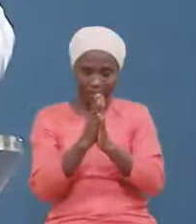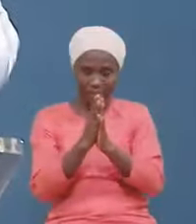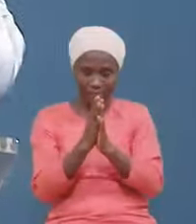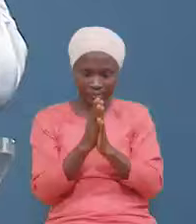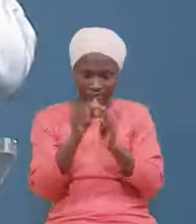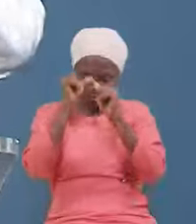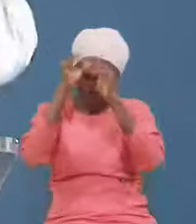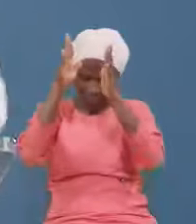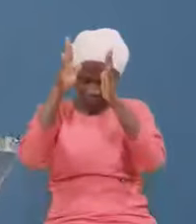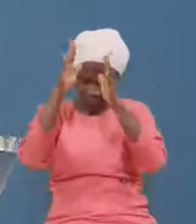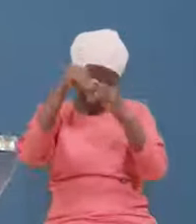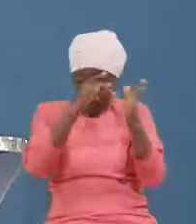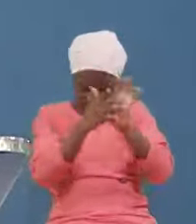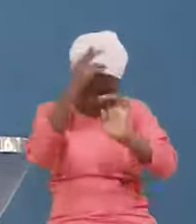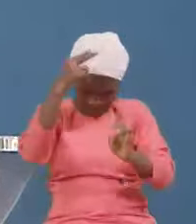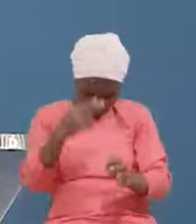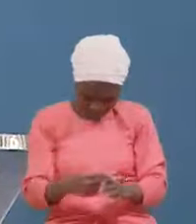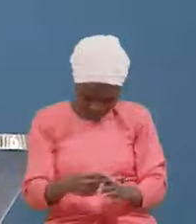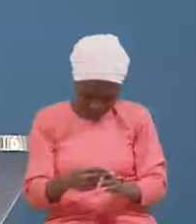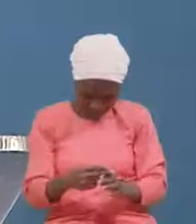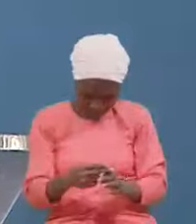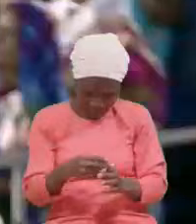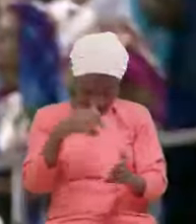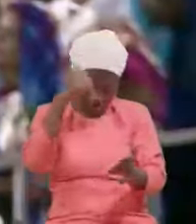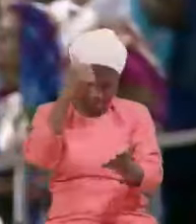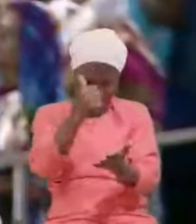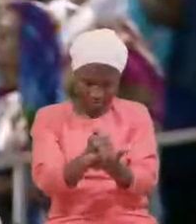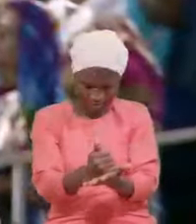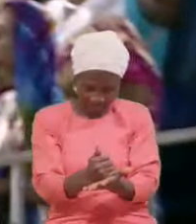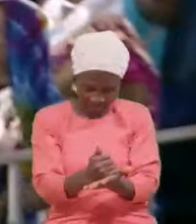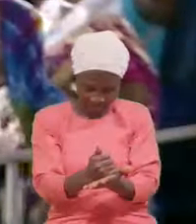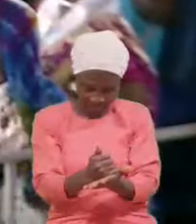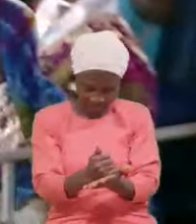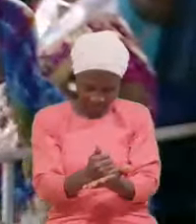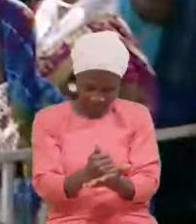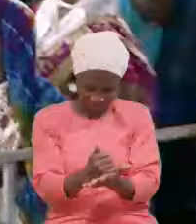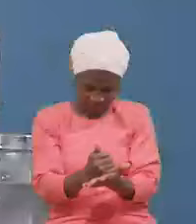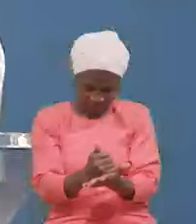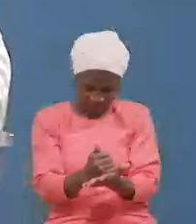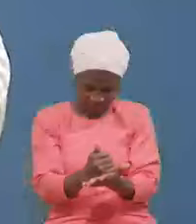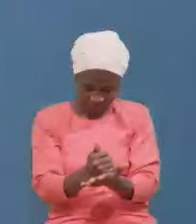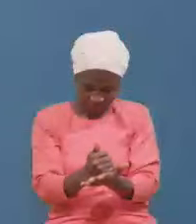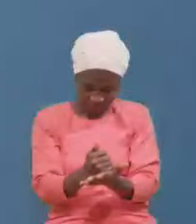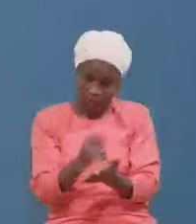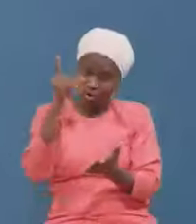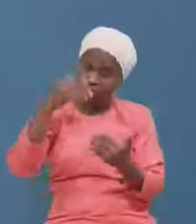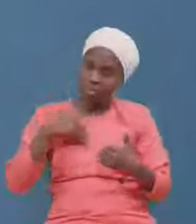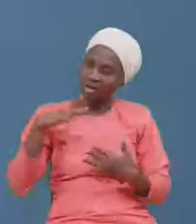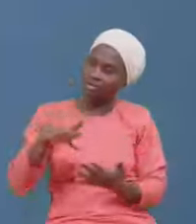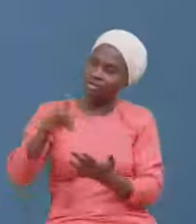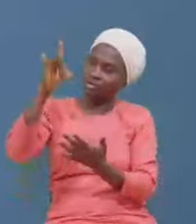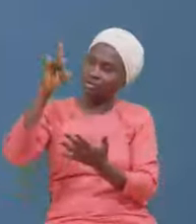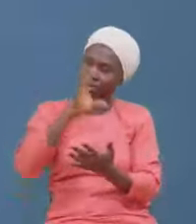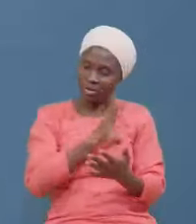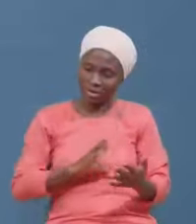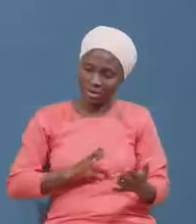చేద్దాం. Father in Jesus name. తండ్రి యేసు నామములో. You have appointed Christ as